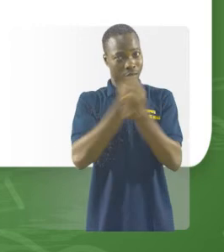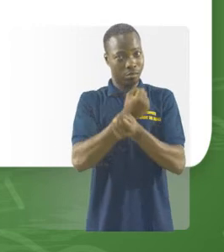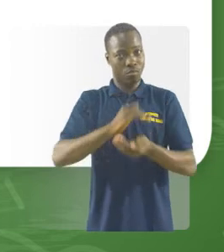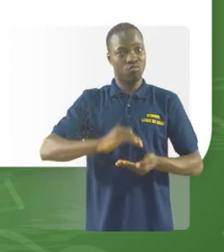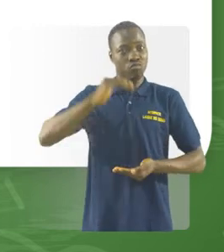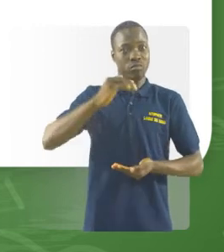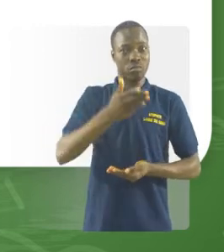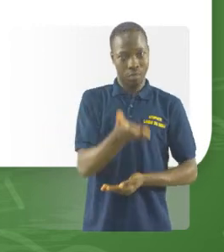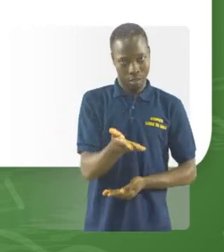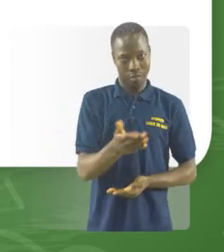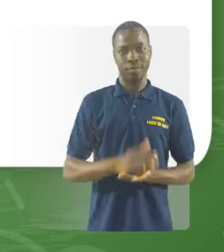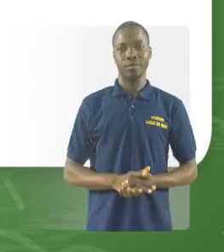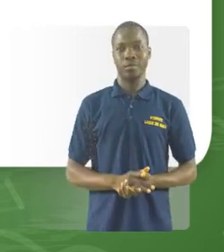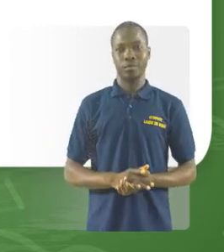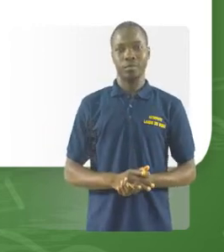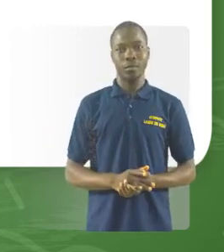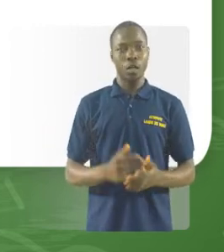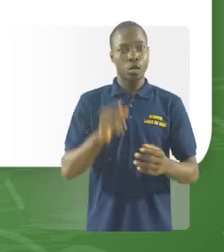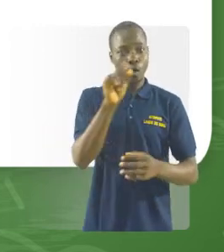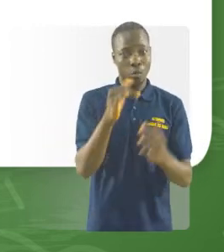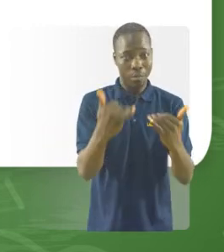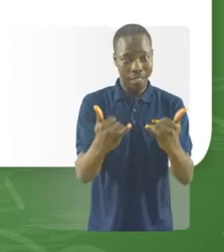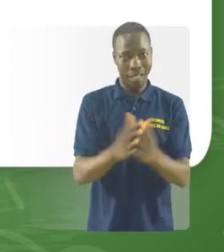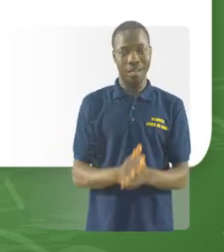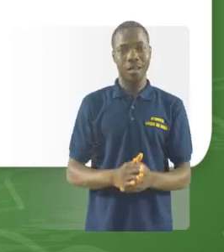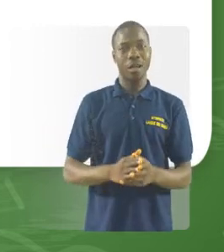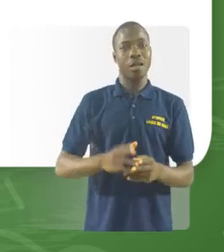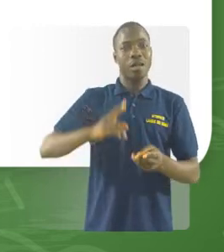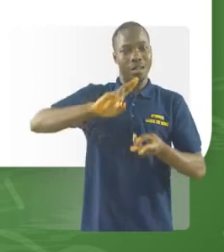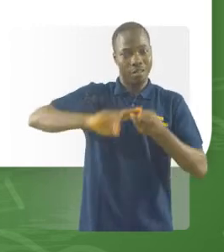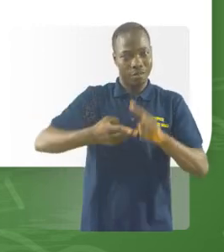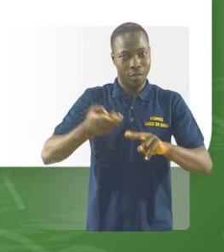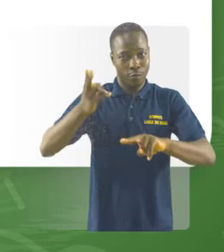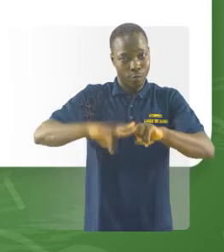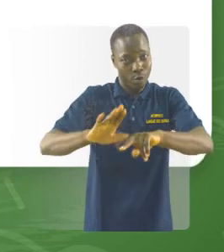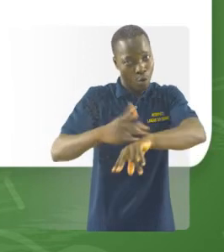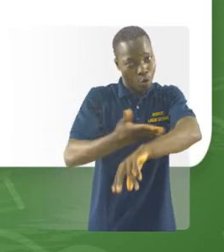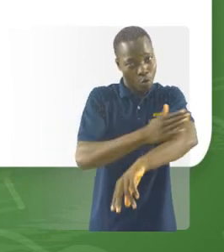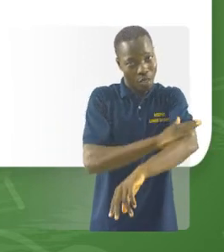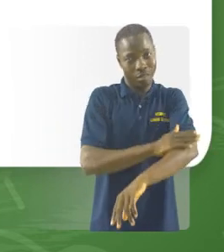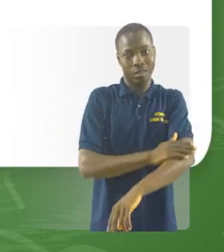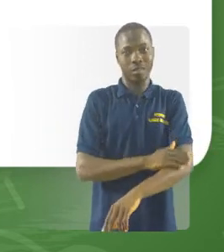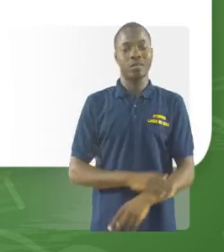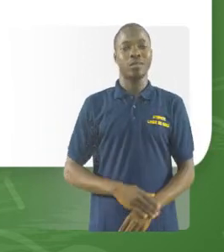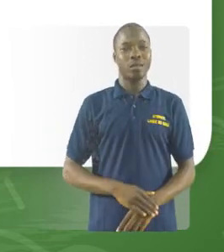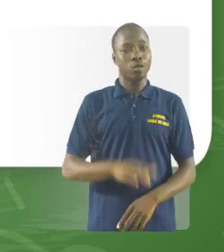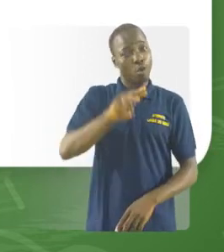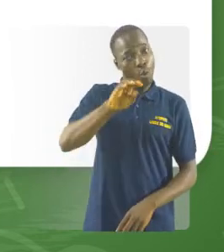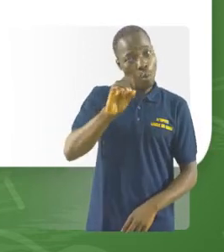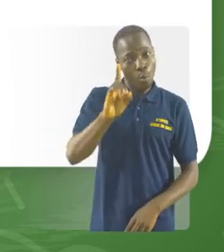quantitatif. On appelle effectif cumulé croissant d'une modalité